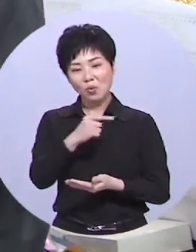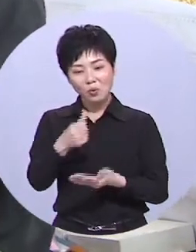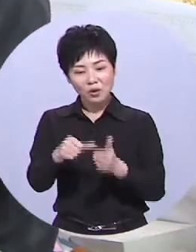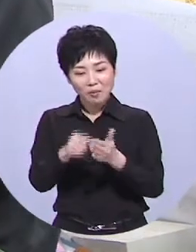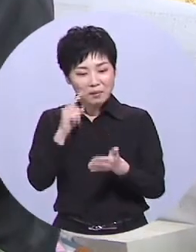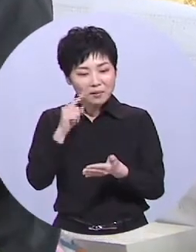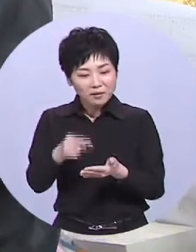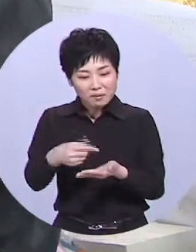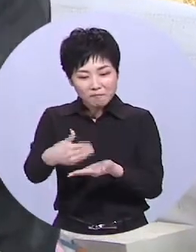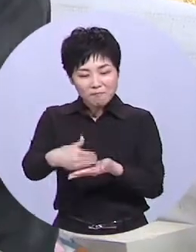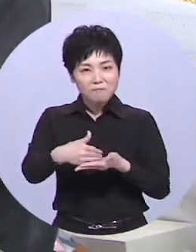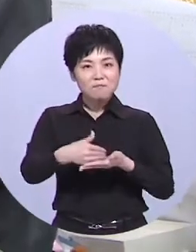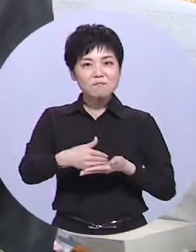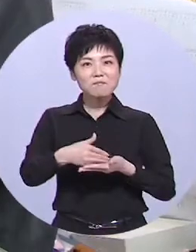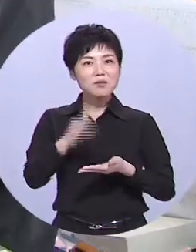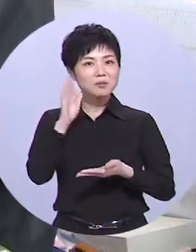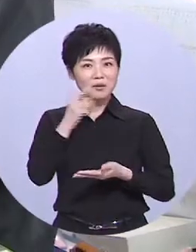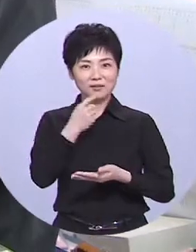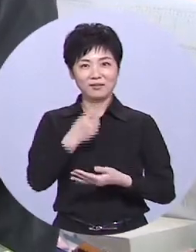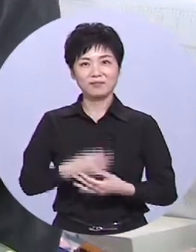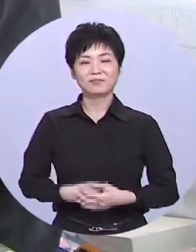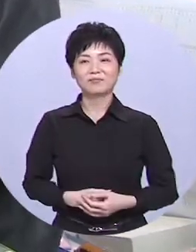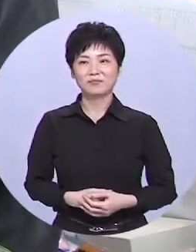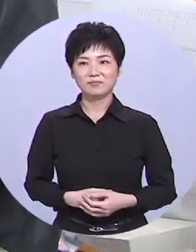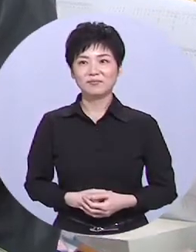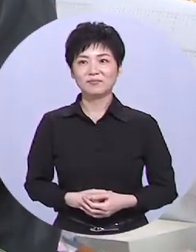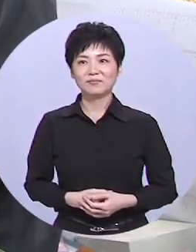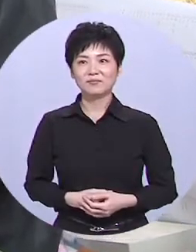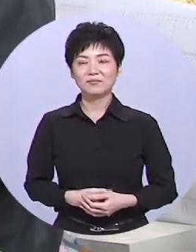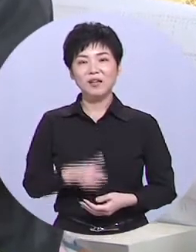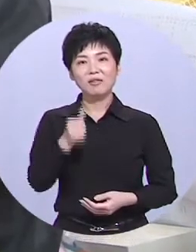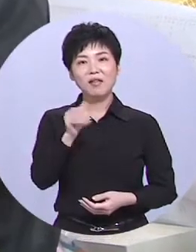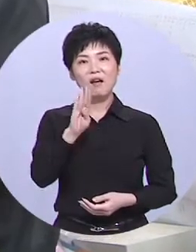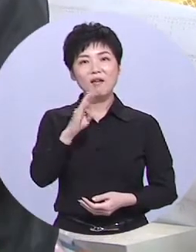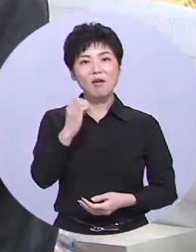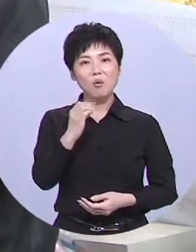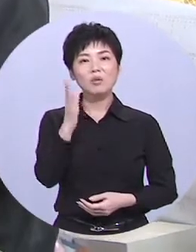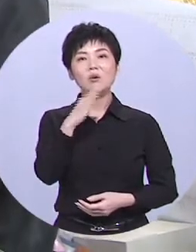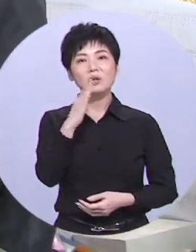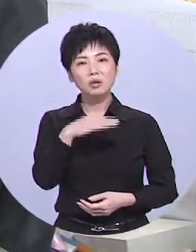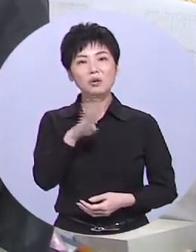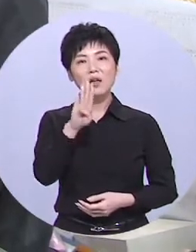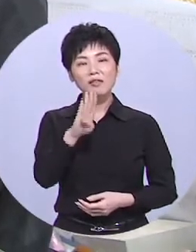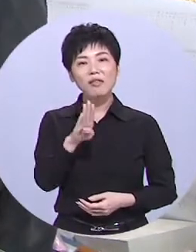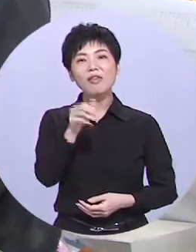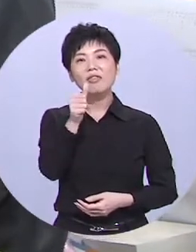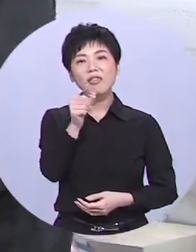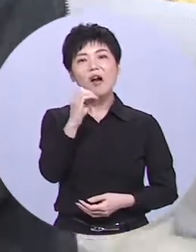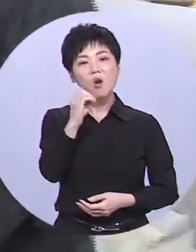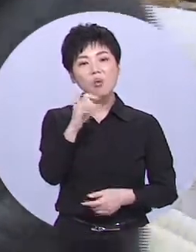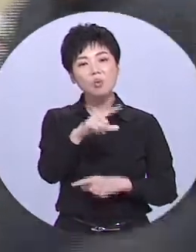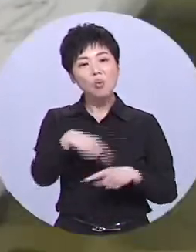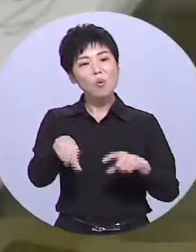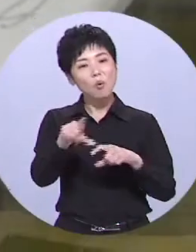ました。 瀬戸武雄よりも、はい、瀬戸桁尾の方がいい